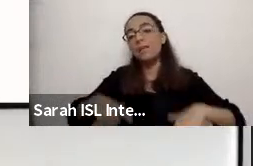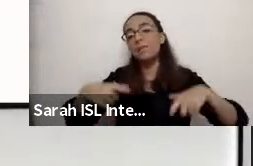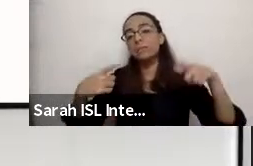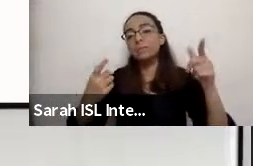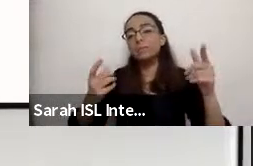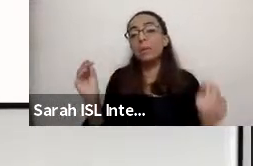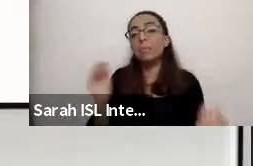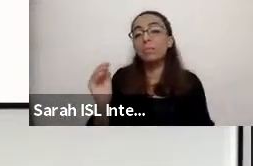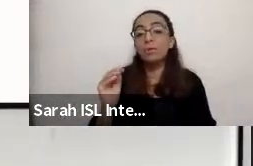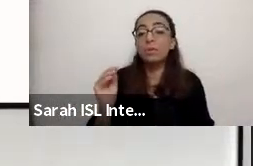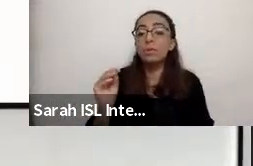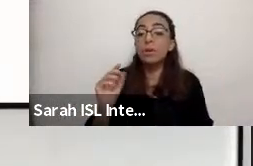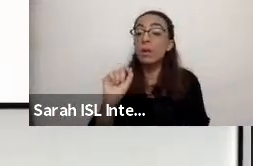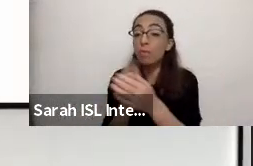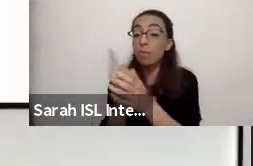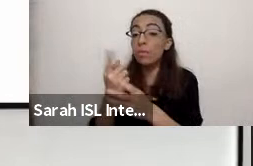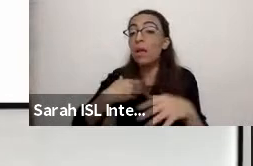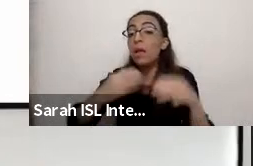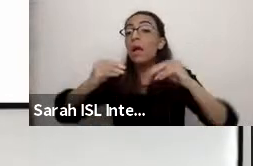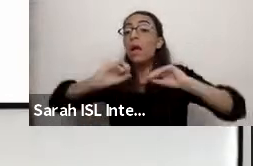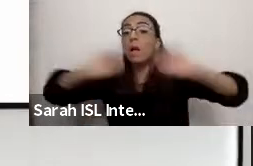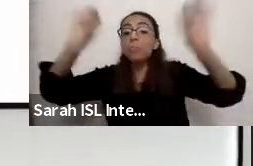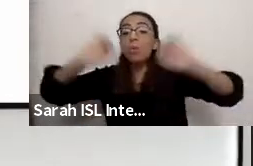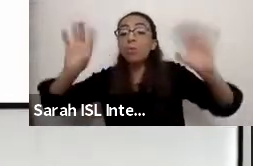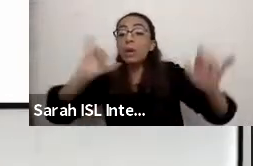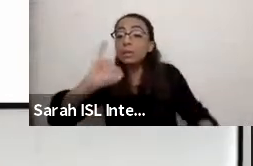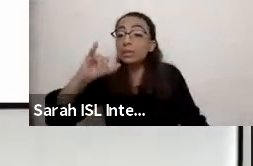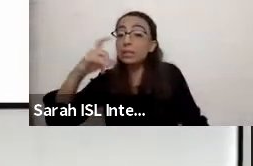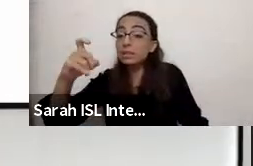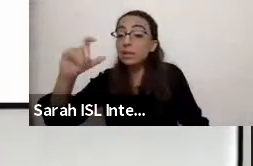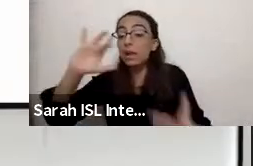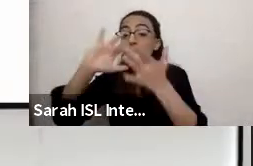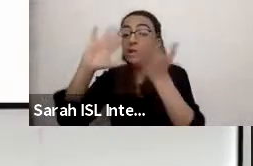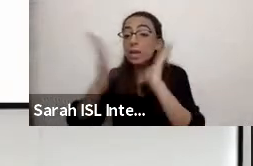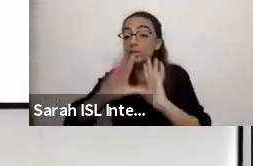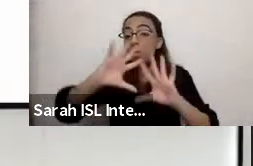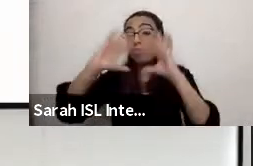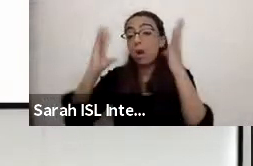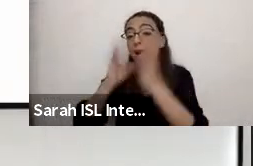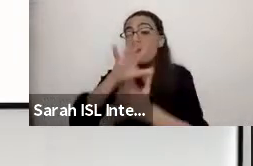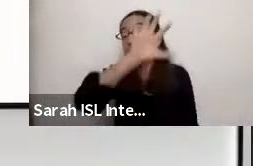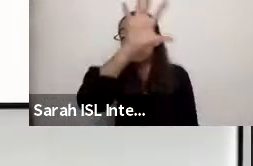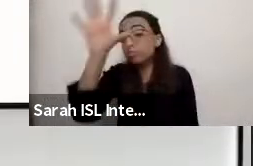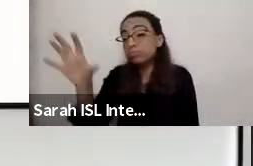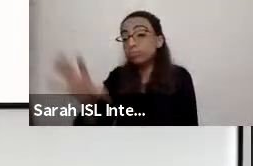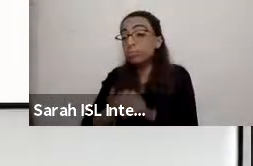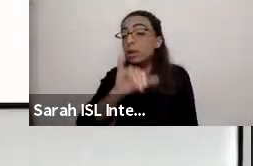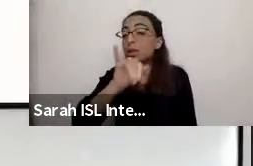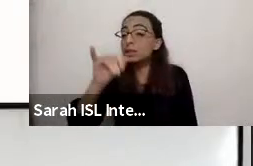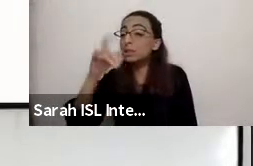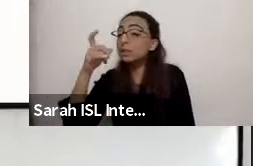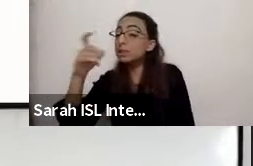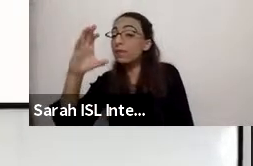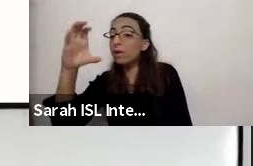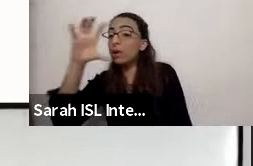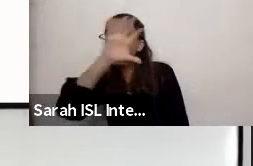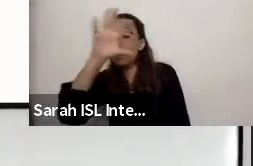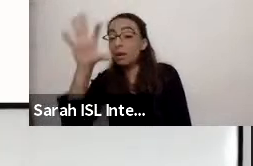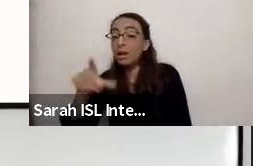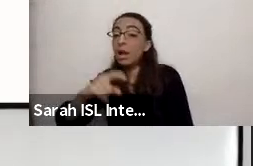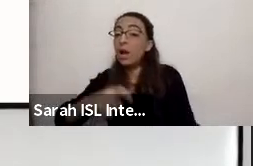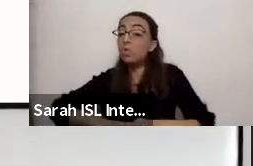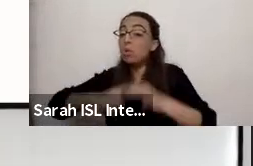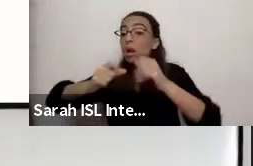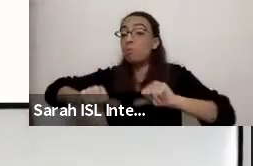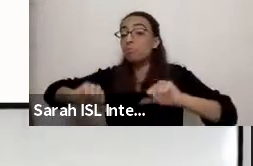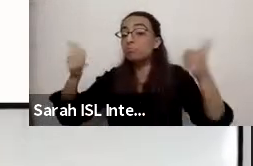करीब 67 कंट्रीज में एक्सपोर्ट होती है। ये सिंपैथी बेस्ड नहीं, लेकिन ये क्वालिटी बेस्ड प्रोजेक्ट है और इसी